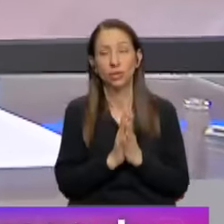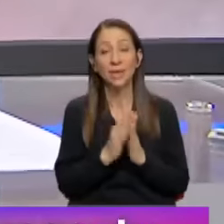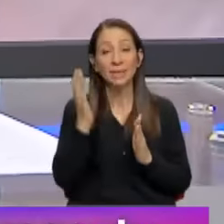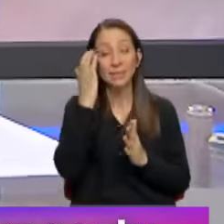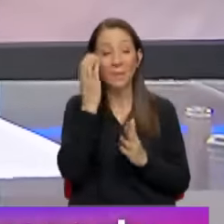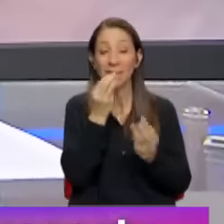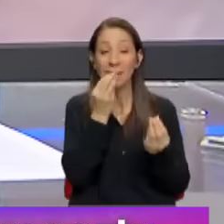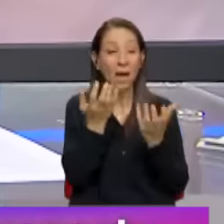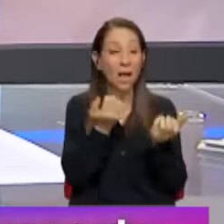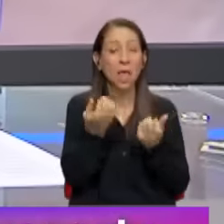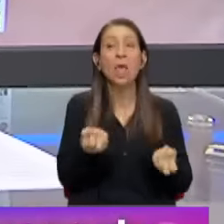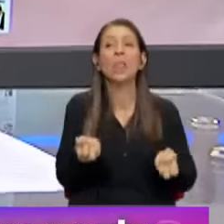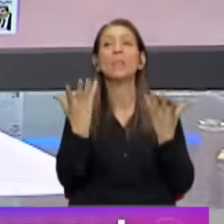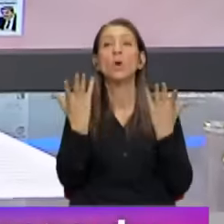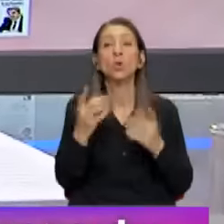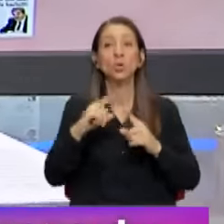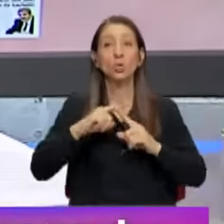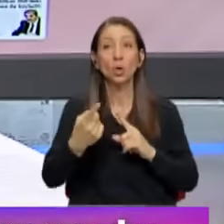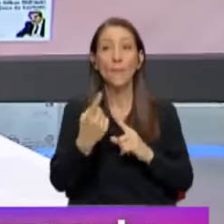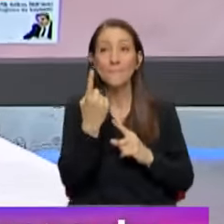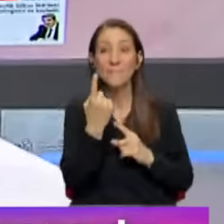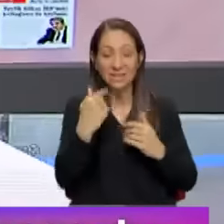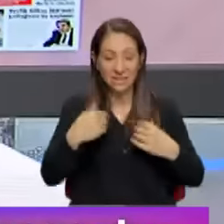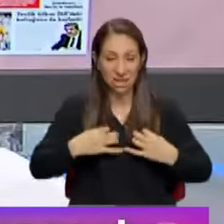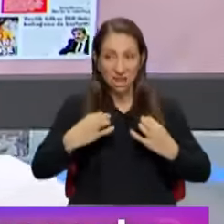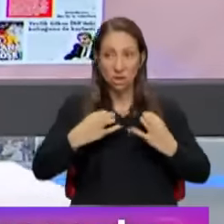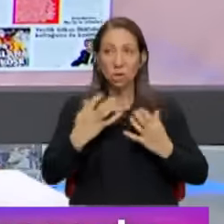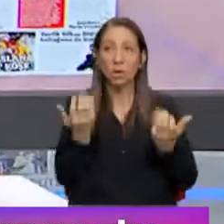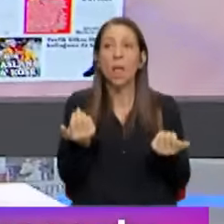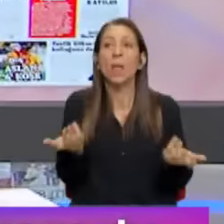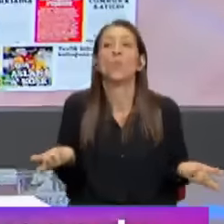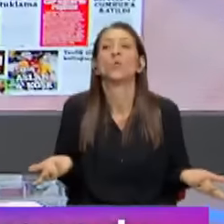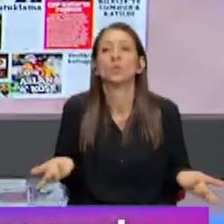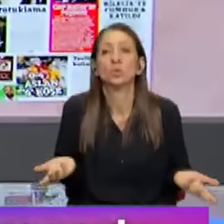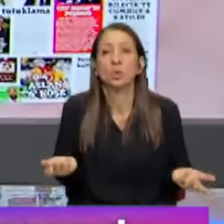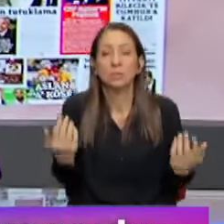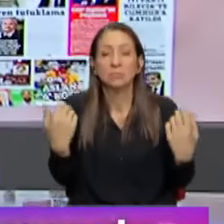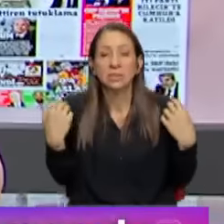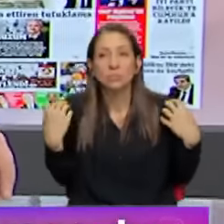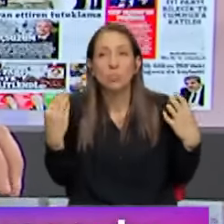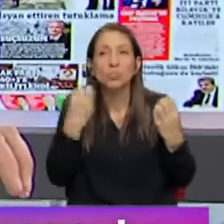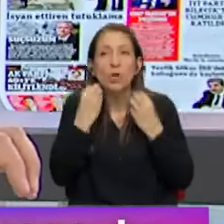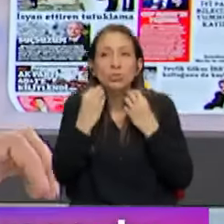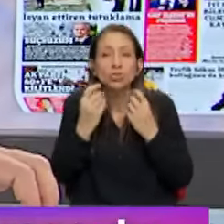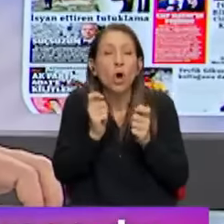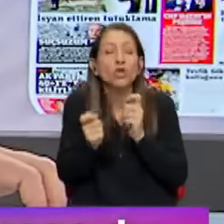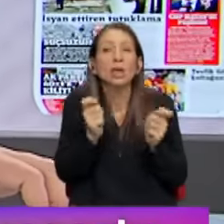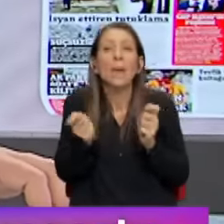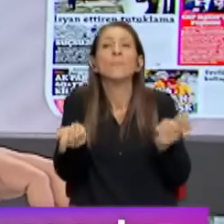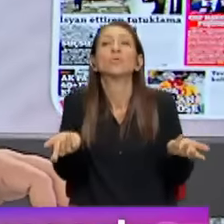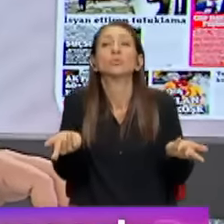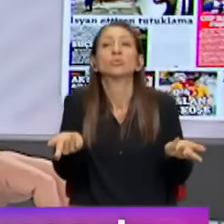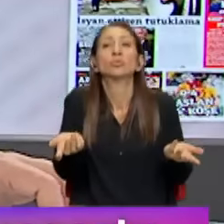Temel gıdalarımıza yetişemiyoruz. Torunlarımıza bir tişört bile alamıyoruz. Omuzlarımızdaki borçları